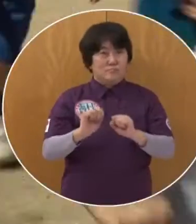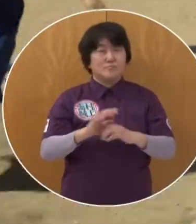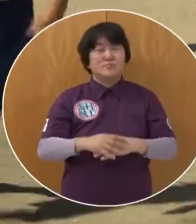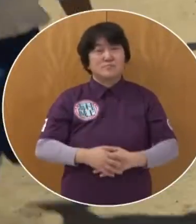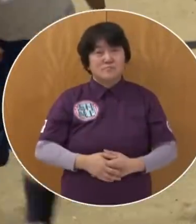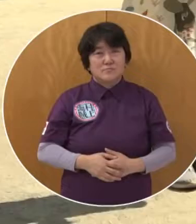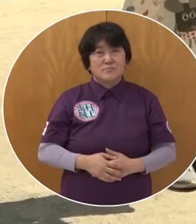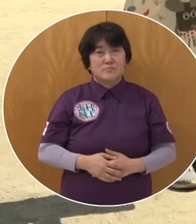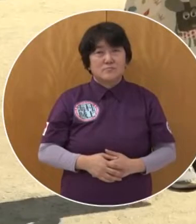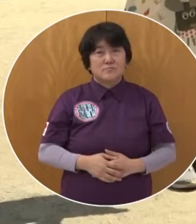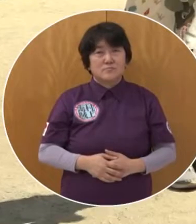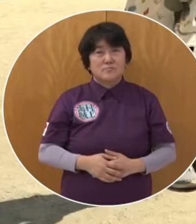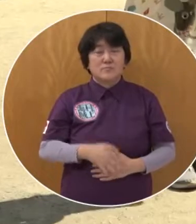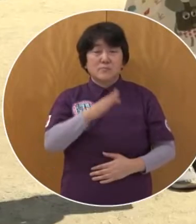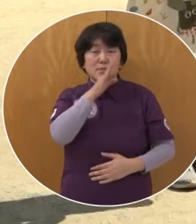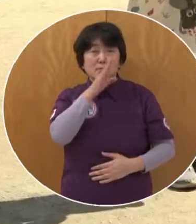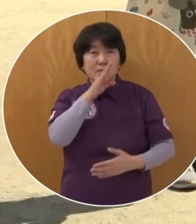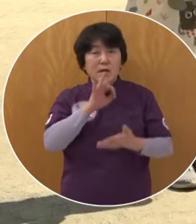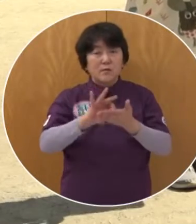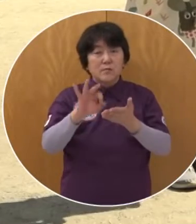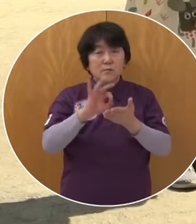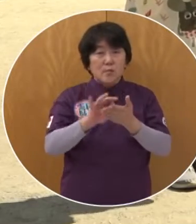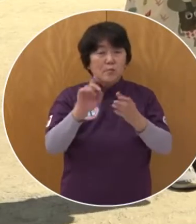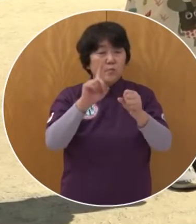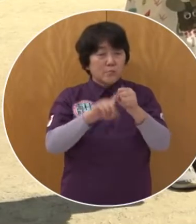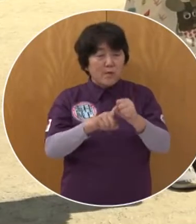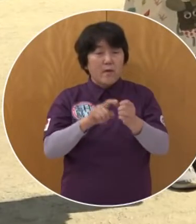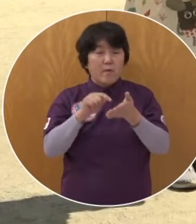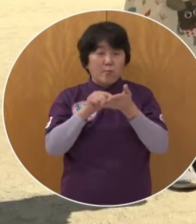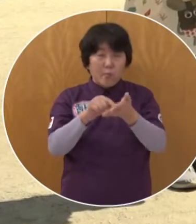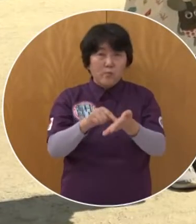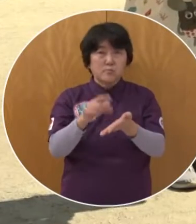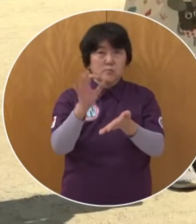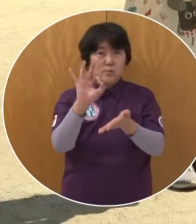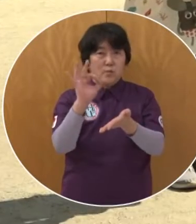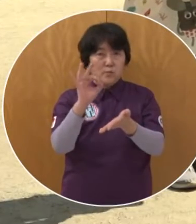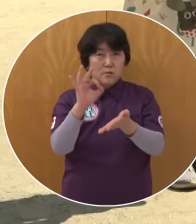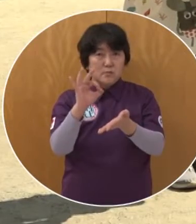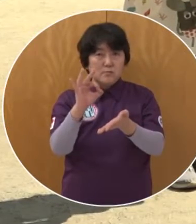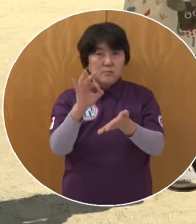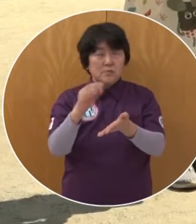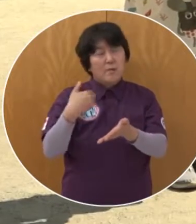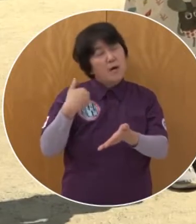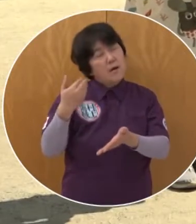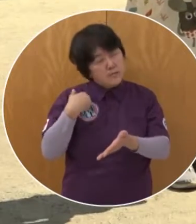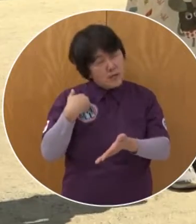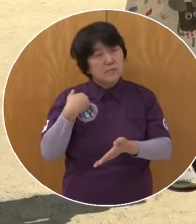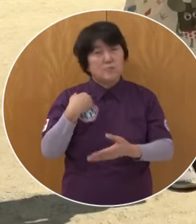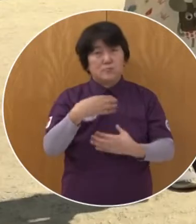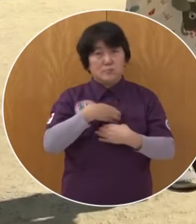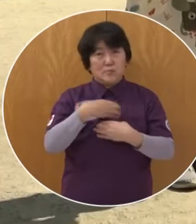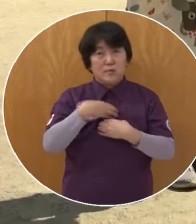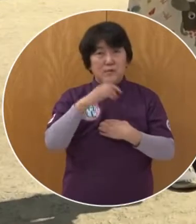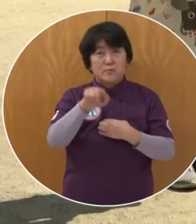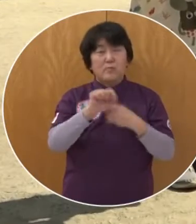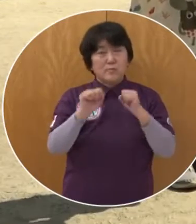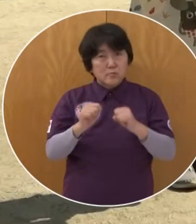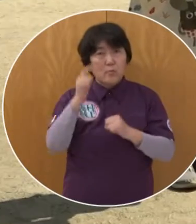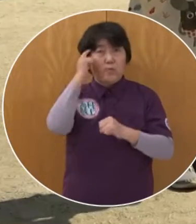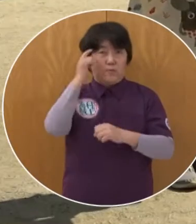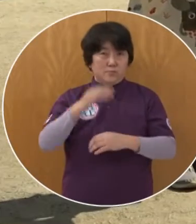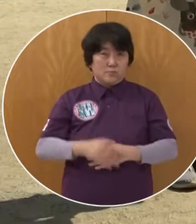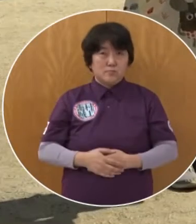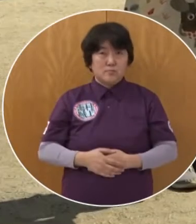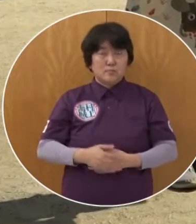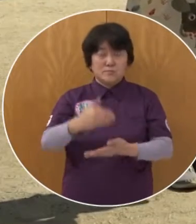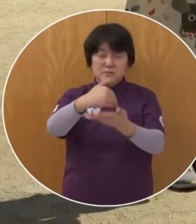。 では実際に利用するための申し込みや料金について、わからないなと不安になられる方もいらっしゃると思